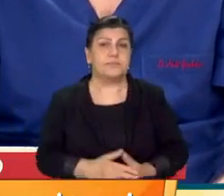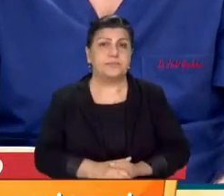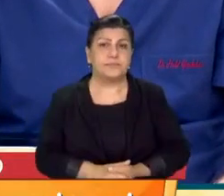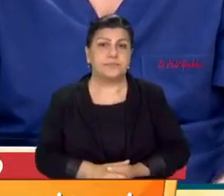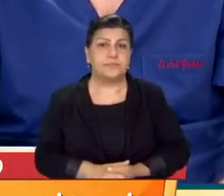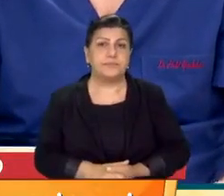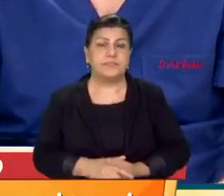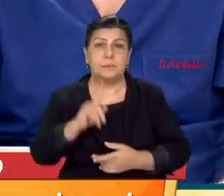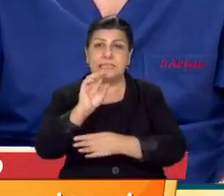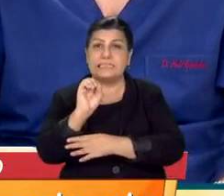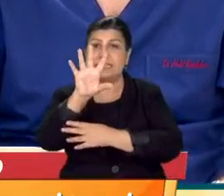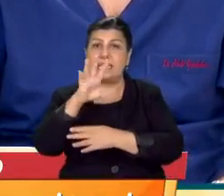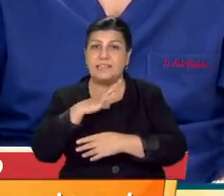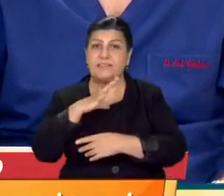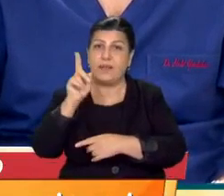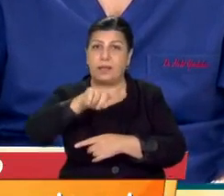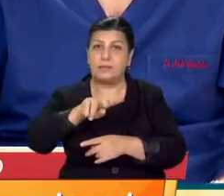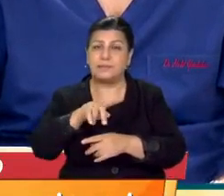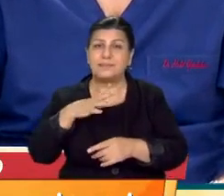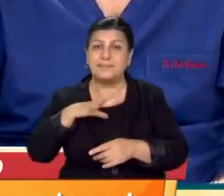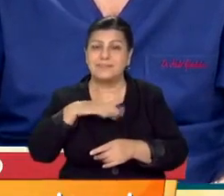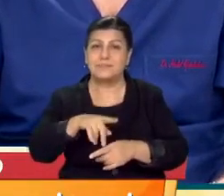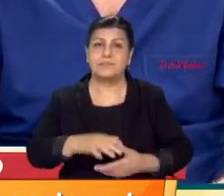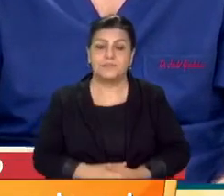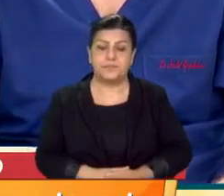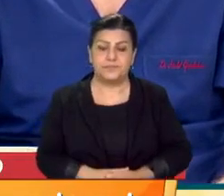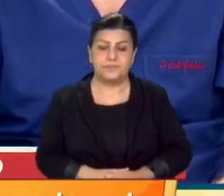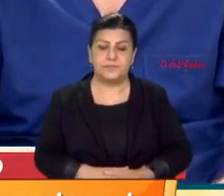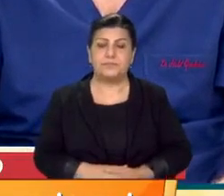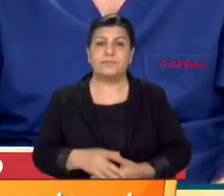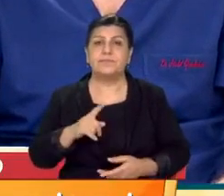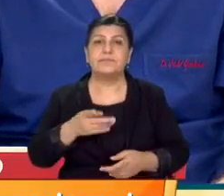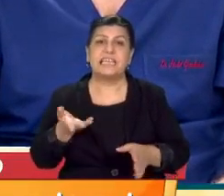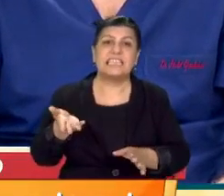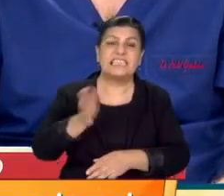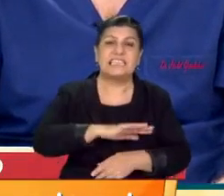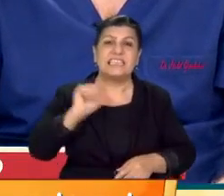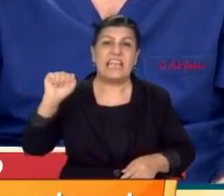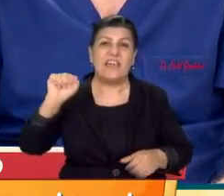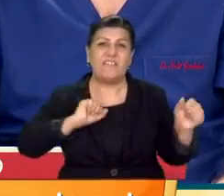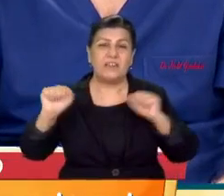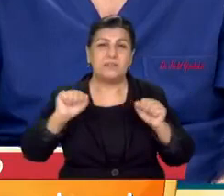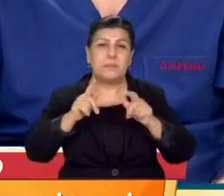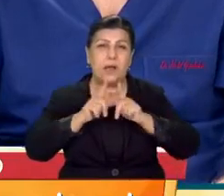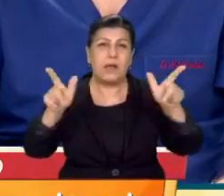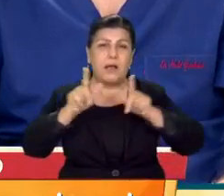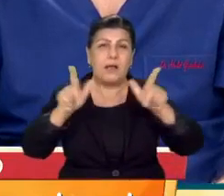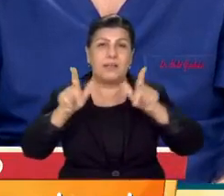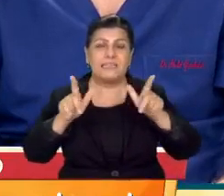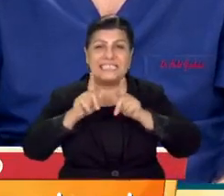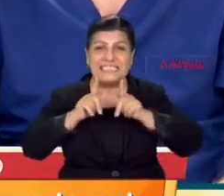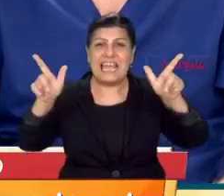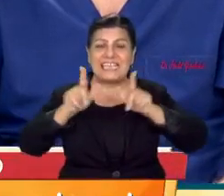bir slaytı daha var mı acaba Bunu mu evet devrimci yenilikçi ama biraz isyankarlar